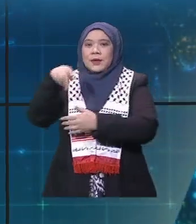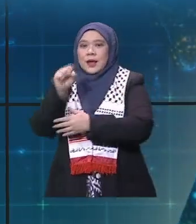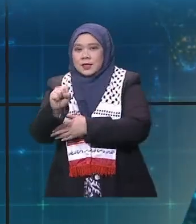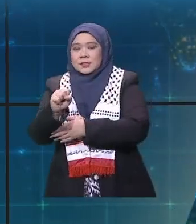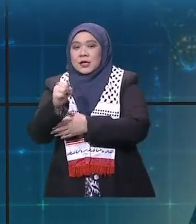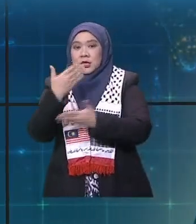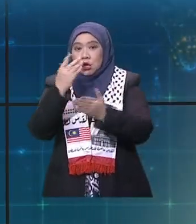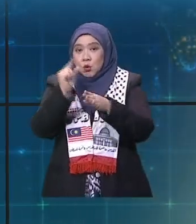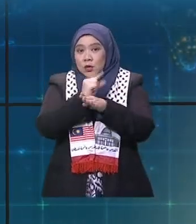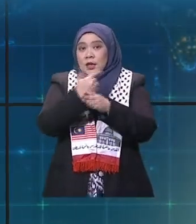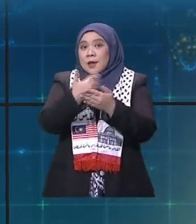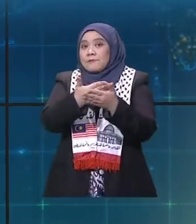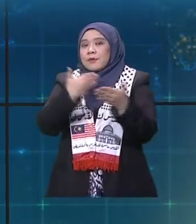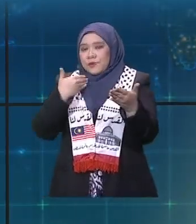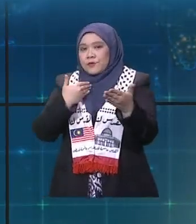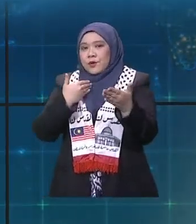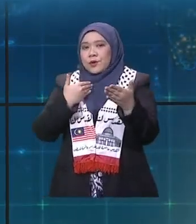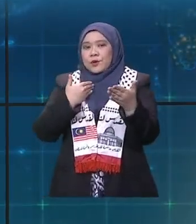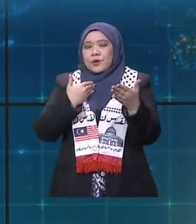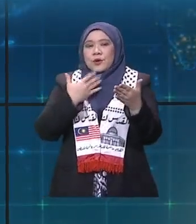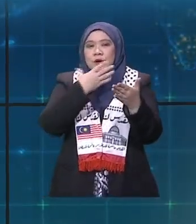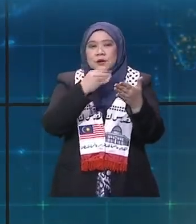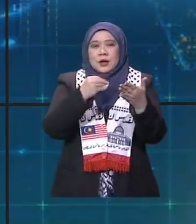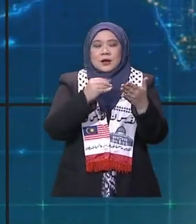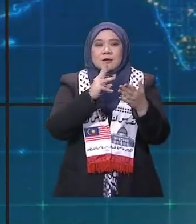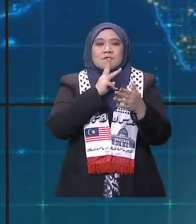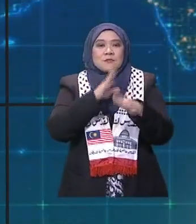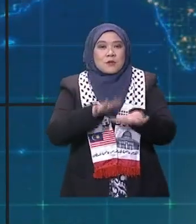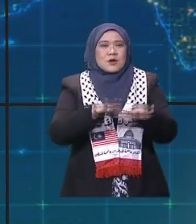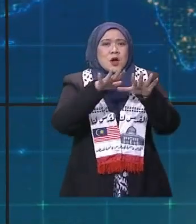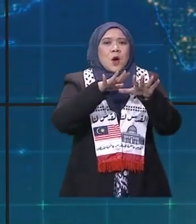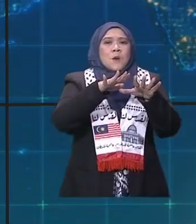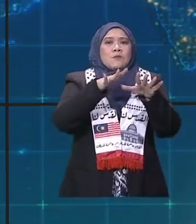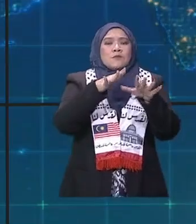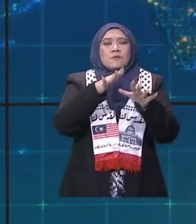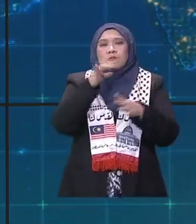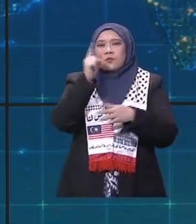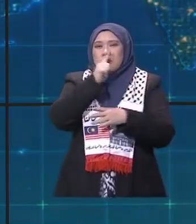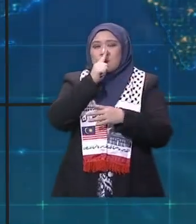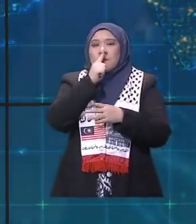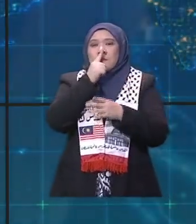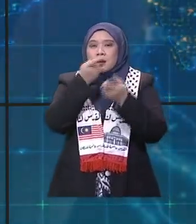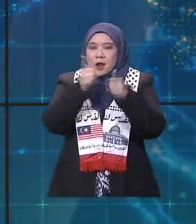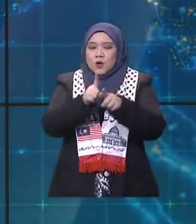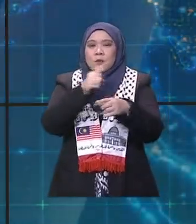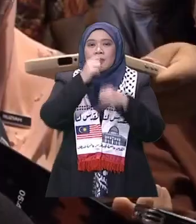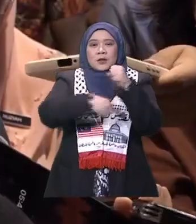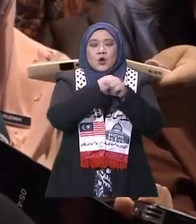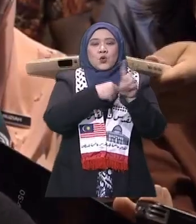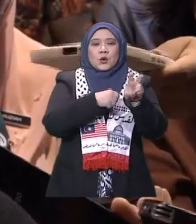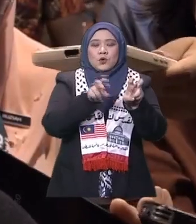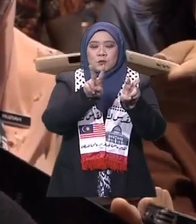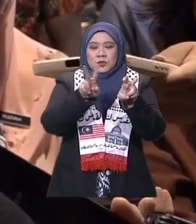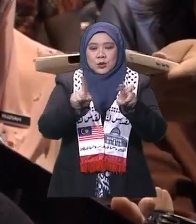yang pernah digunakan sebelum ini mengambil kira kejadian banjir buruk yang berlaku pada 2021.